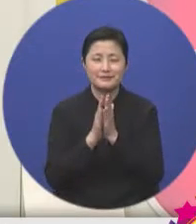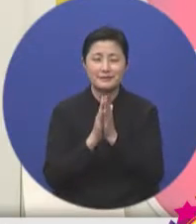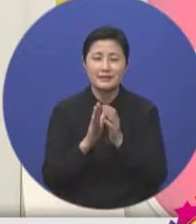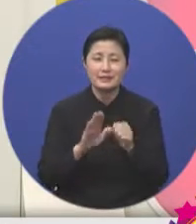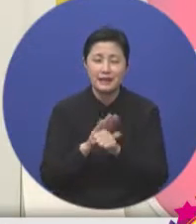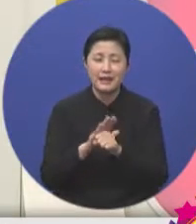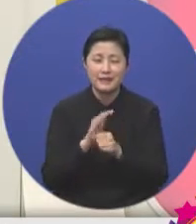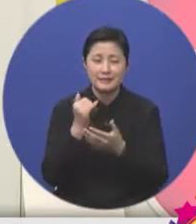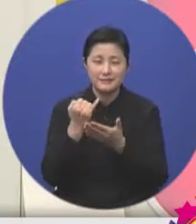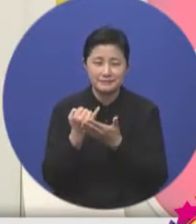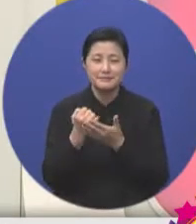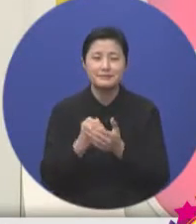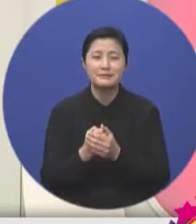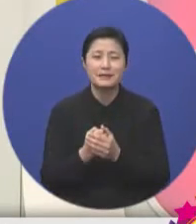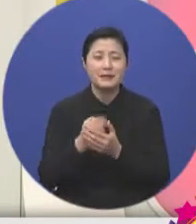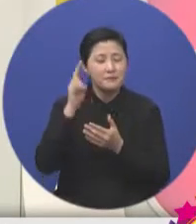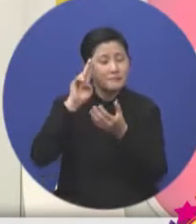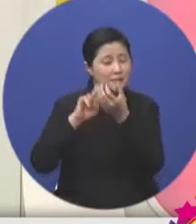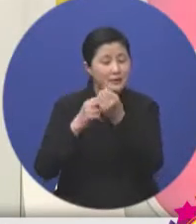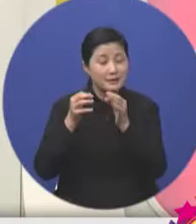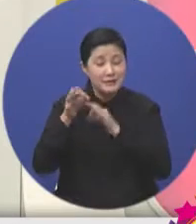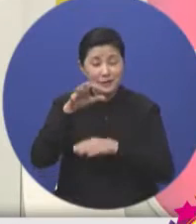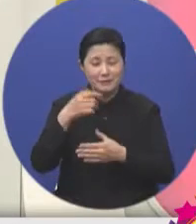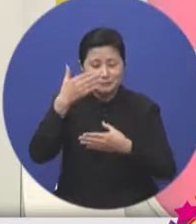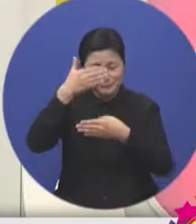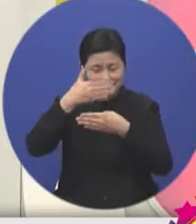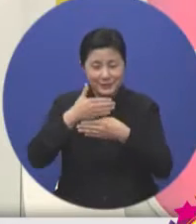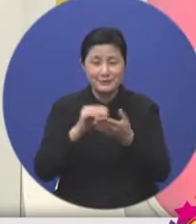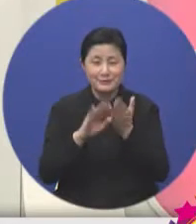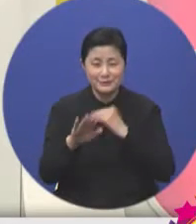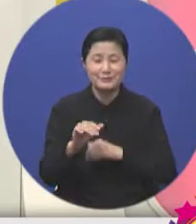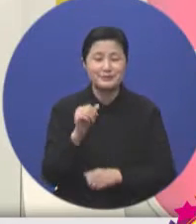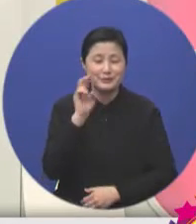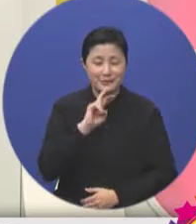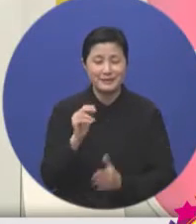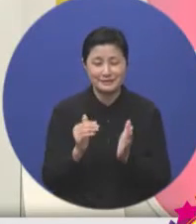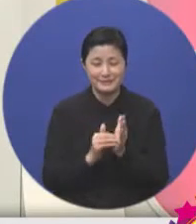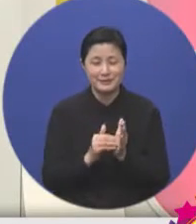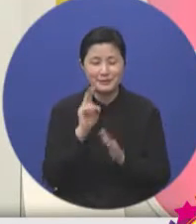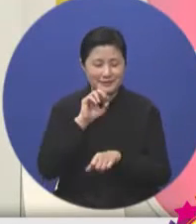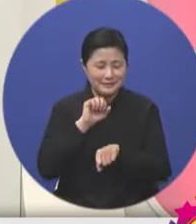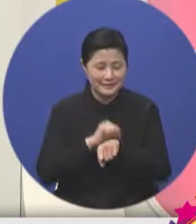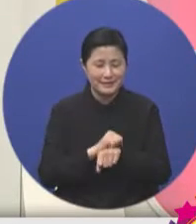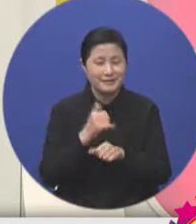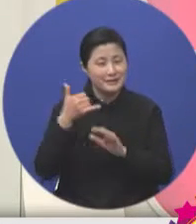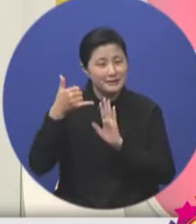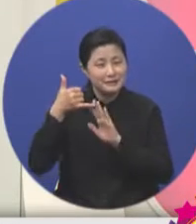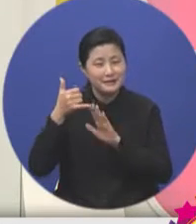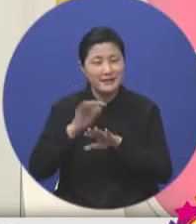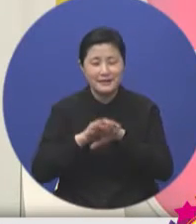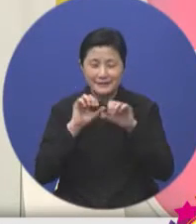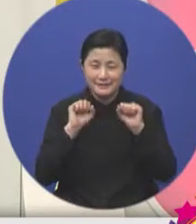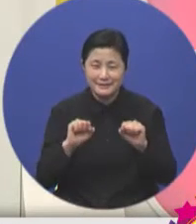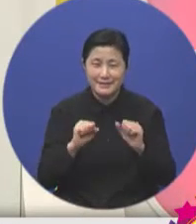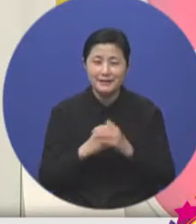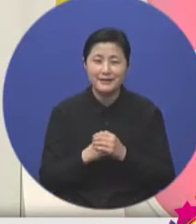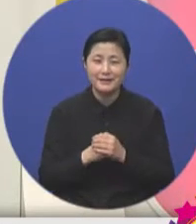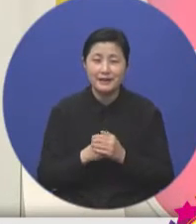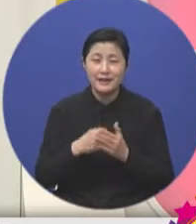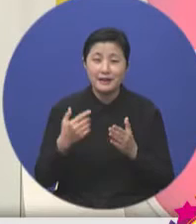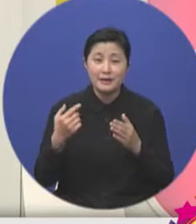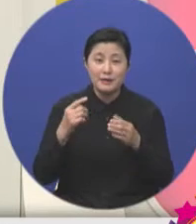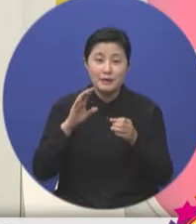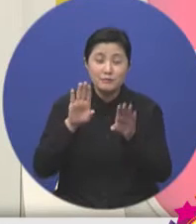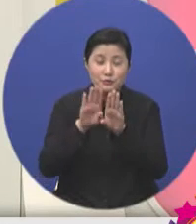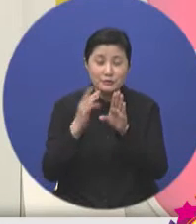미용실 문을 꼭 잠그시고. 잘 부르시더라고요, 역시나. 네. 여보세요? 여보세요? 여보세요? 네. 엄마야. 아직